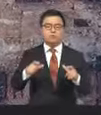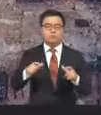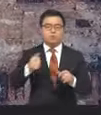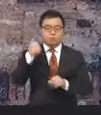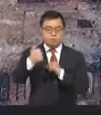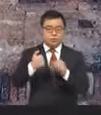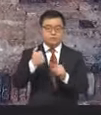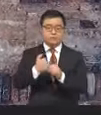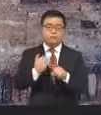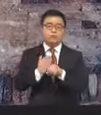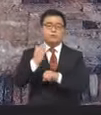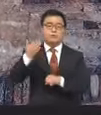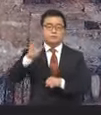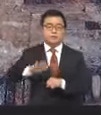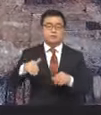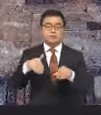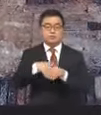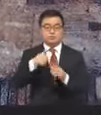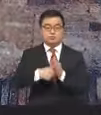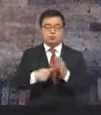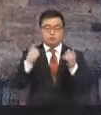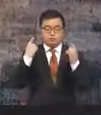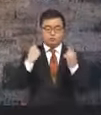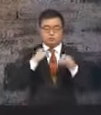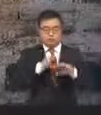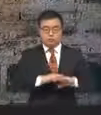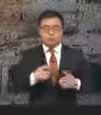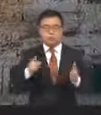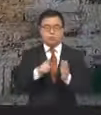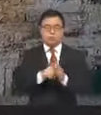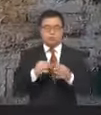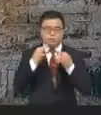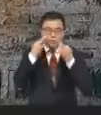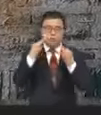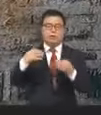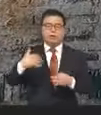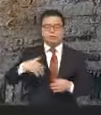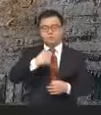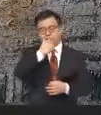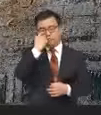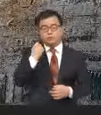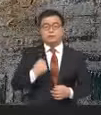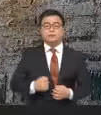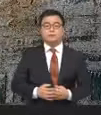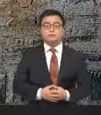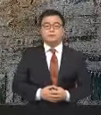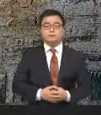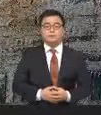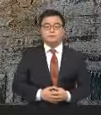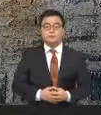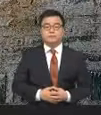흘렀지만 문화재 보존을 위한 노력은 여전히 제자리 걸음입니다. EBS 뉴스 송성환입니다.